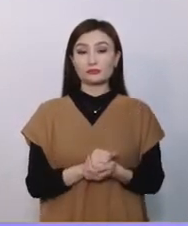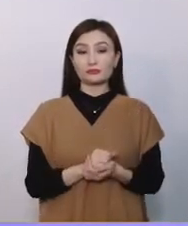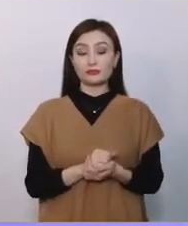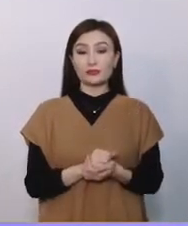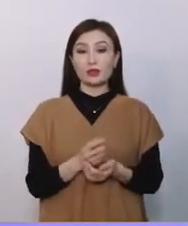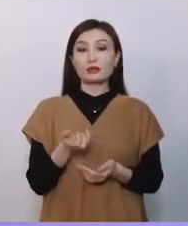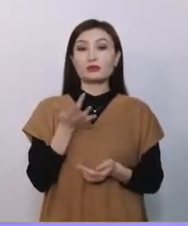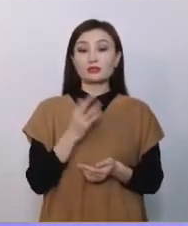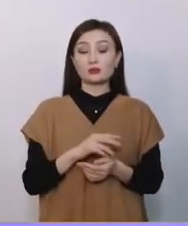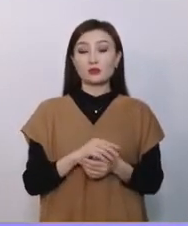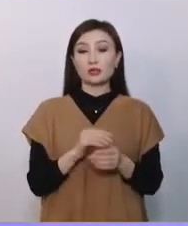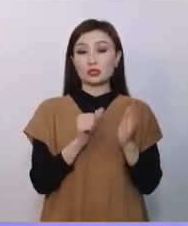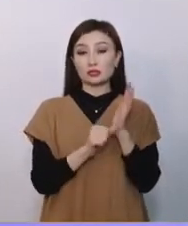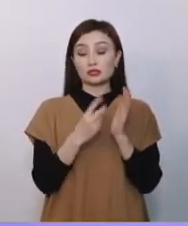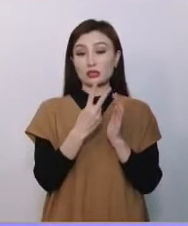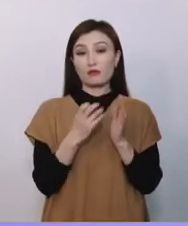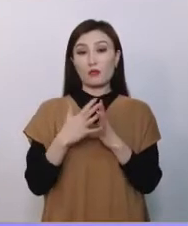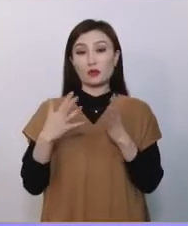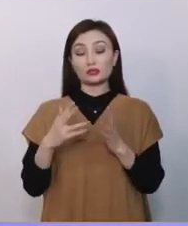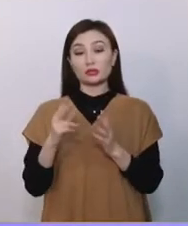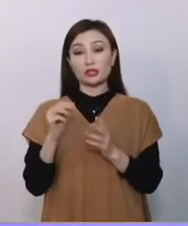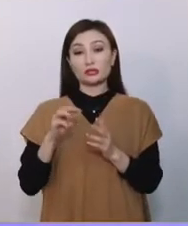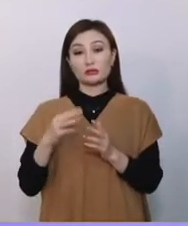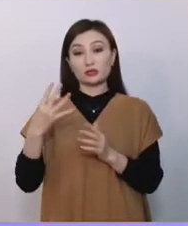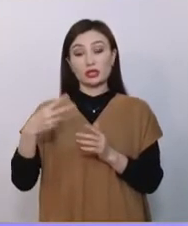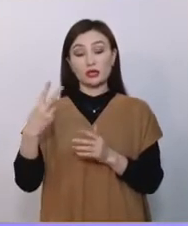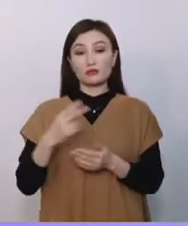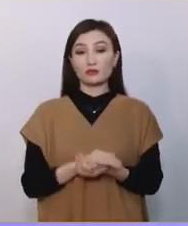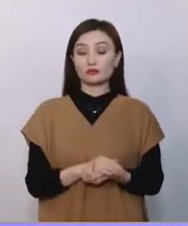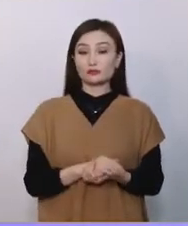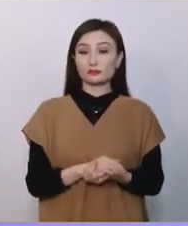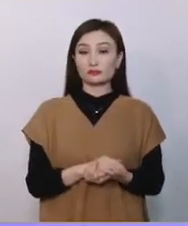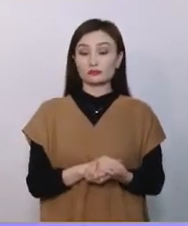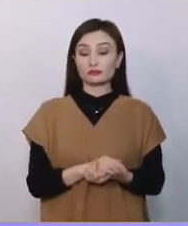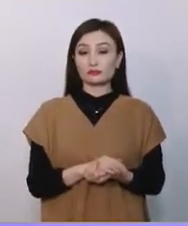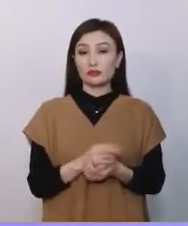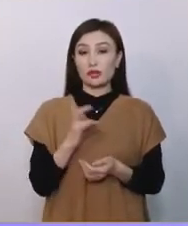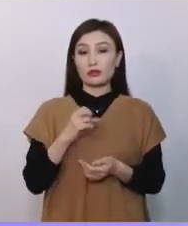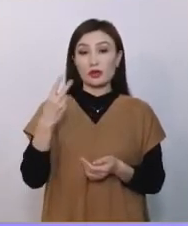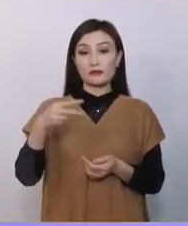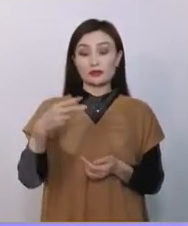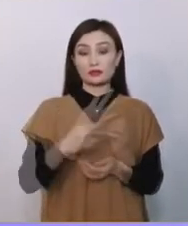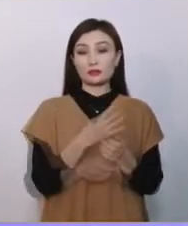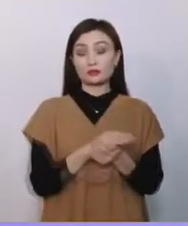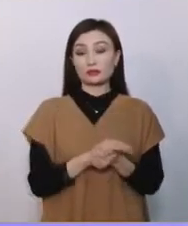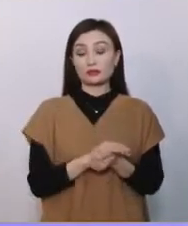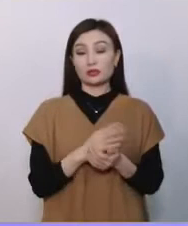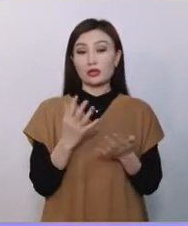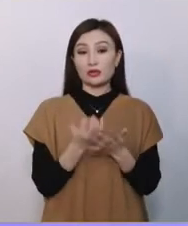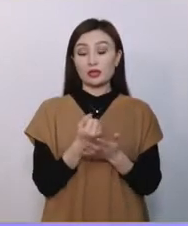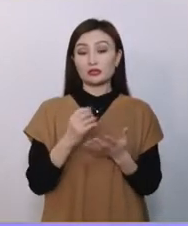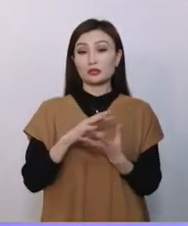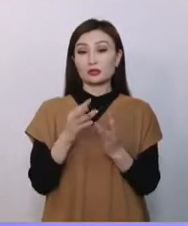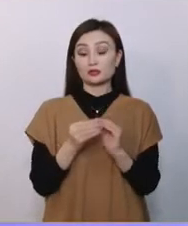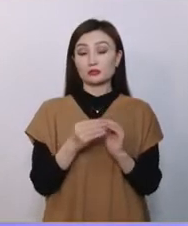насколько число 62 больше числа 42 на 20 найдите